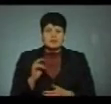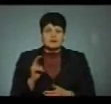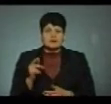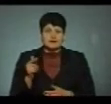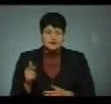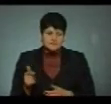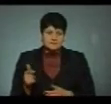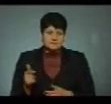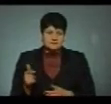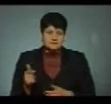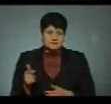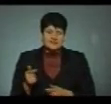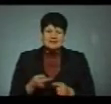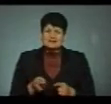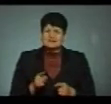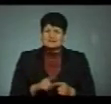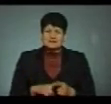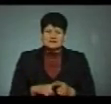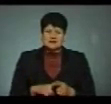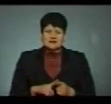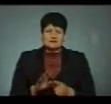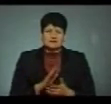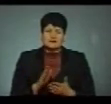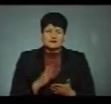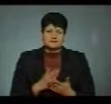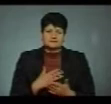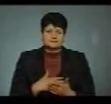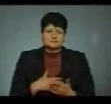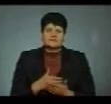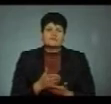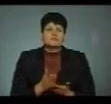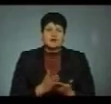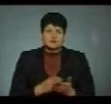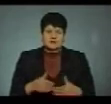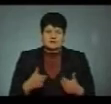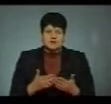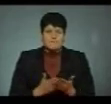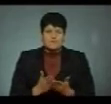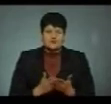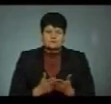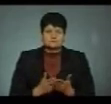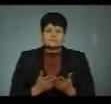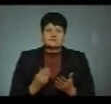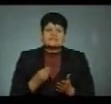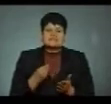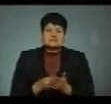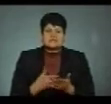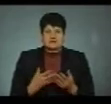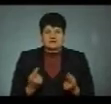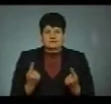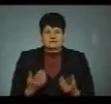не стільки це актуальне в контексті якості надання послуг, скільки цінової